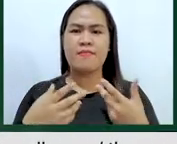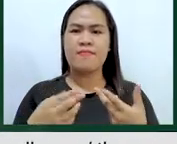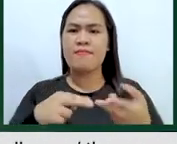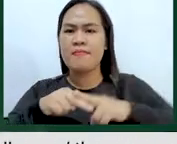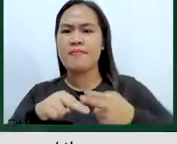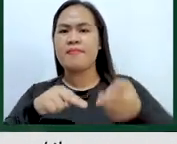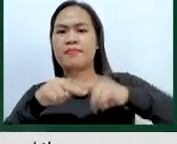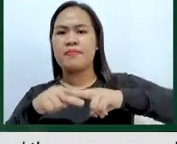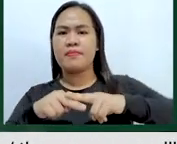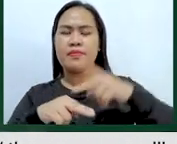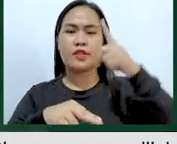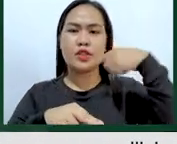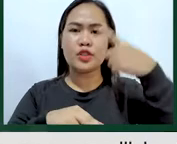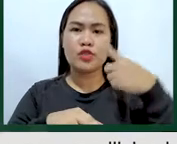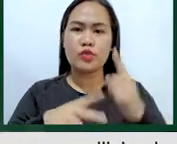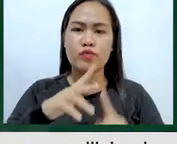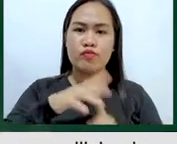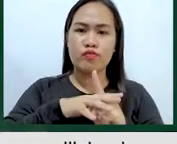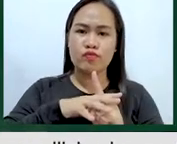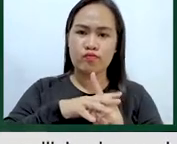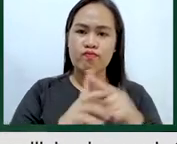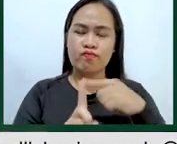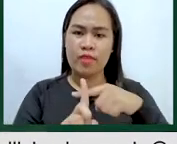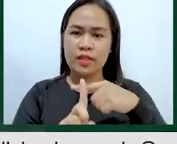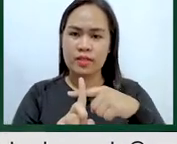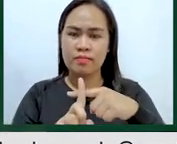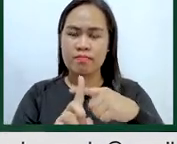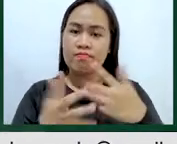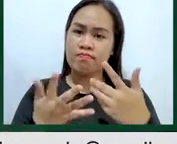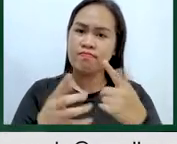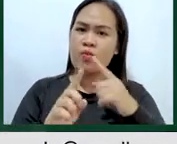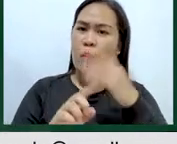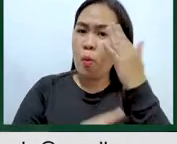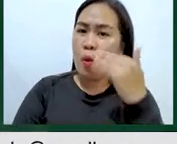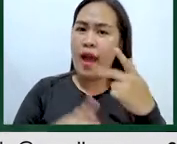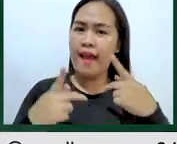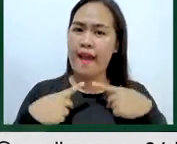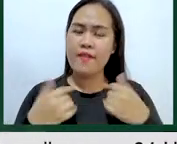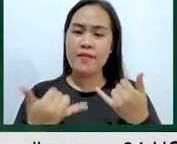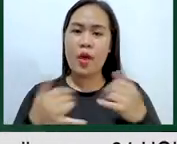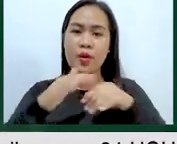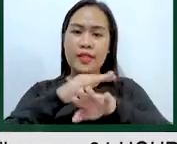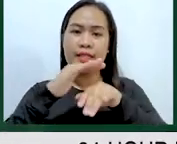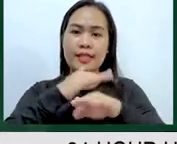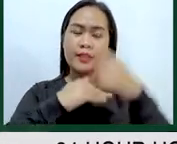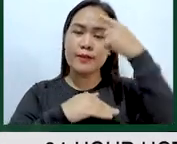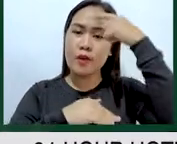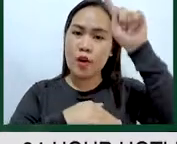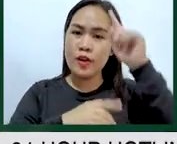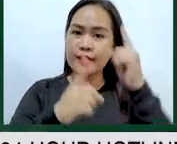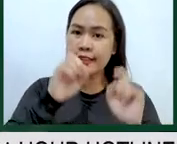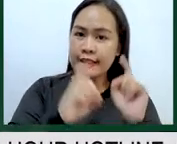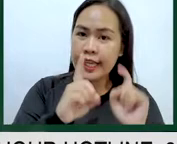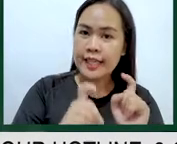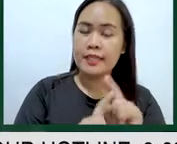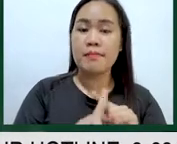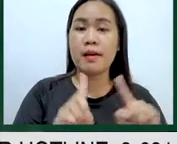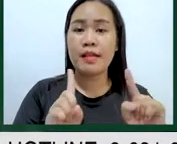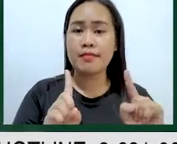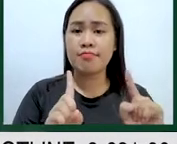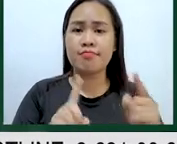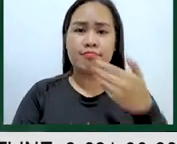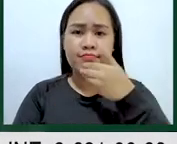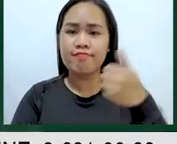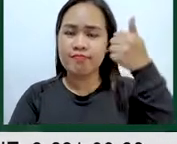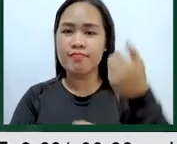testing. Pero what's important is, madagdagan man tayo ng bilang, nadadagdagan din tayo ng mga nagre-recover, no? And it's, again, it's one